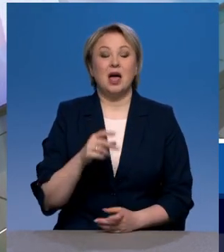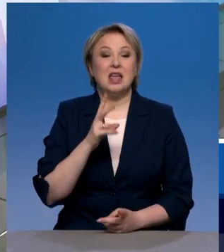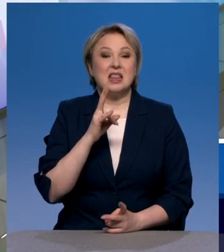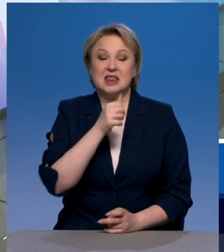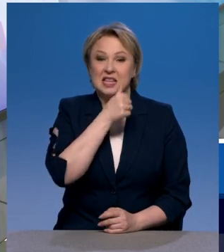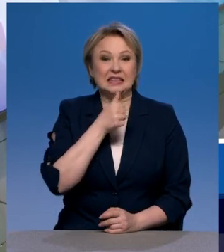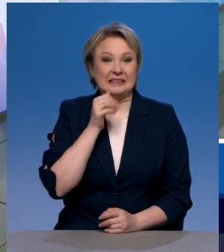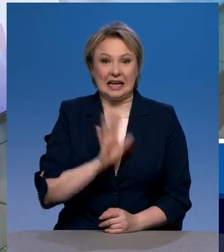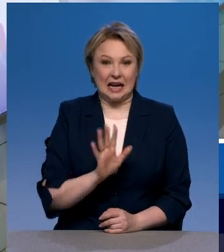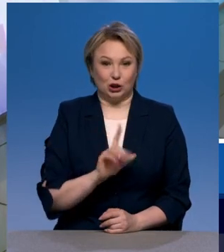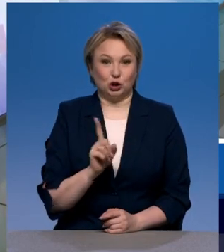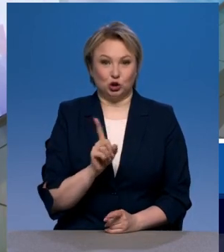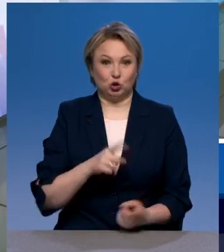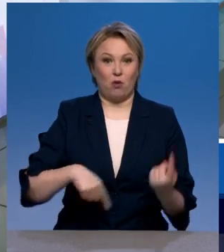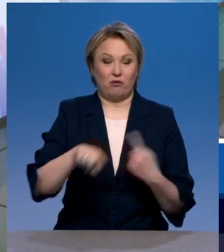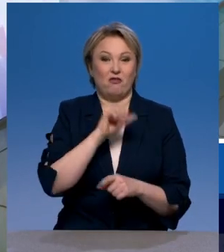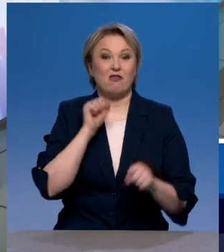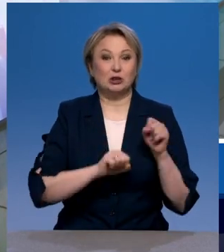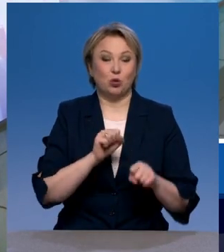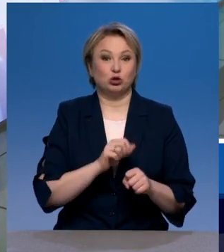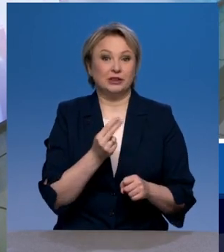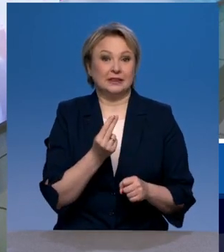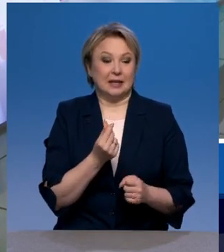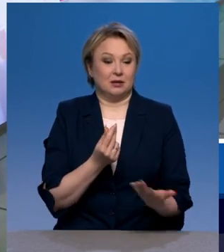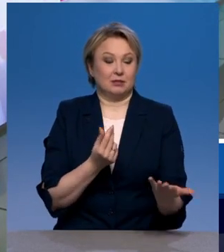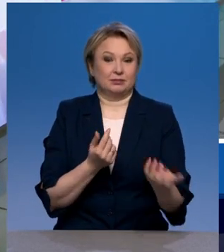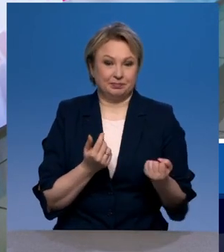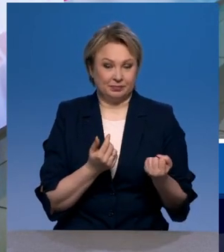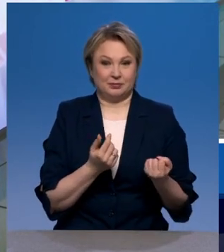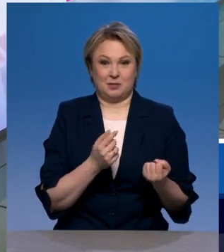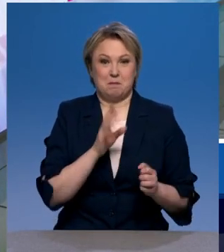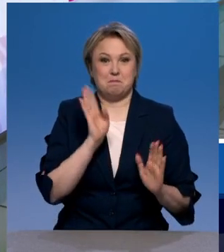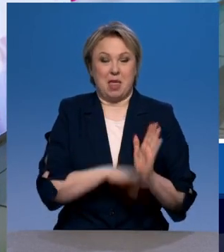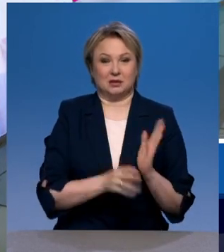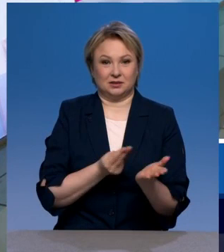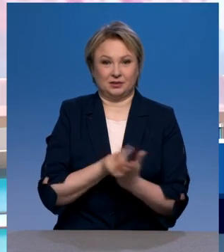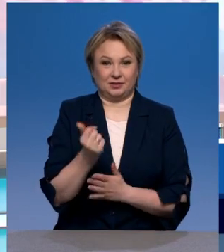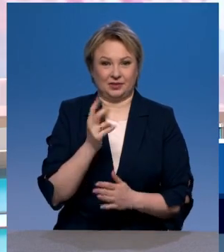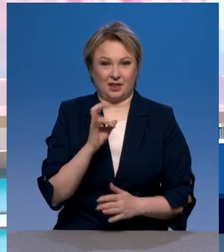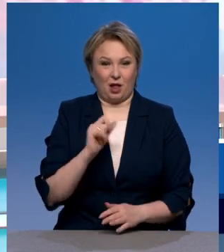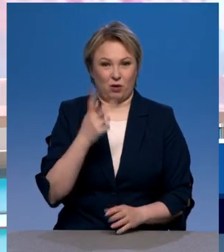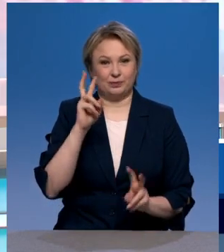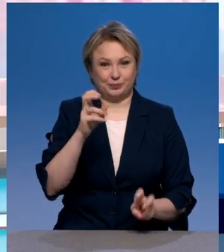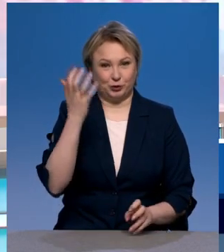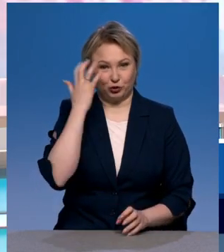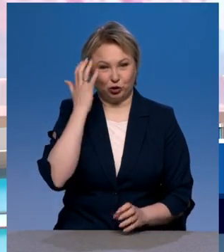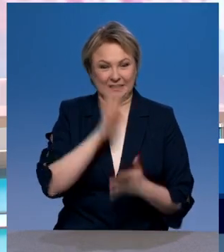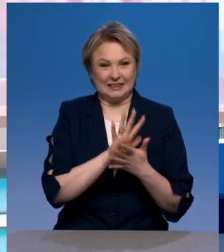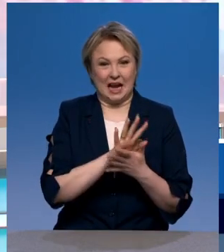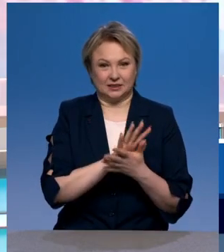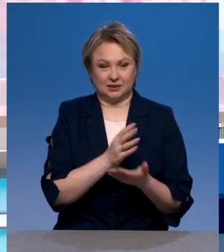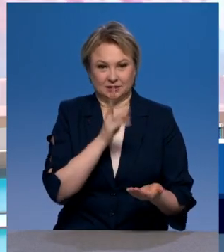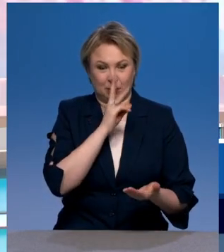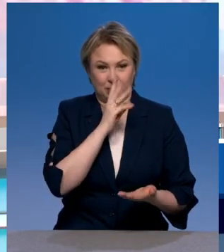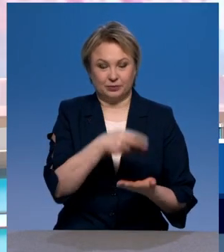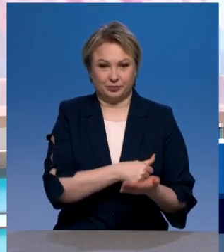возможность подработать, не уплачивая налоги, это способ для выживания. И как? Смотрите, ну здесь действительно, с одной